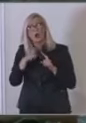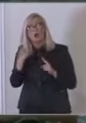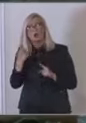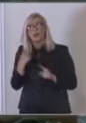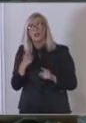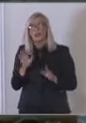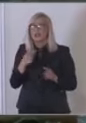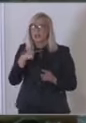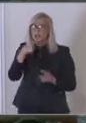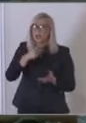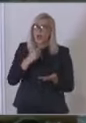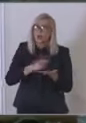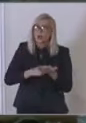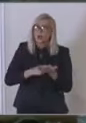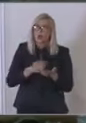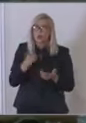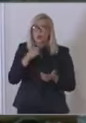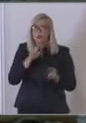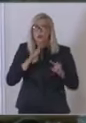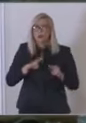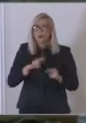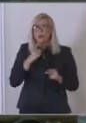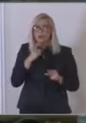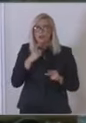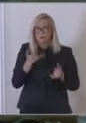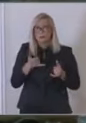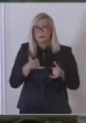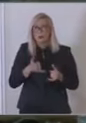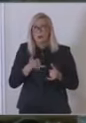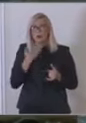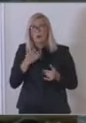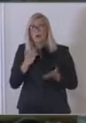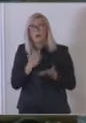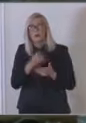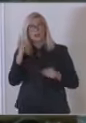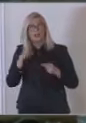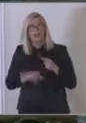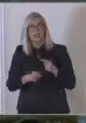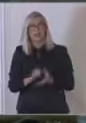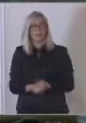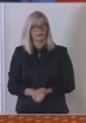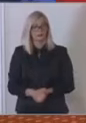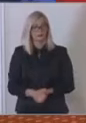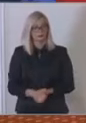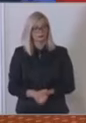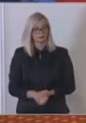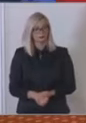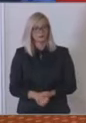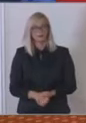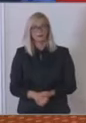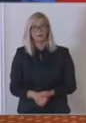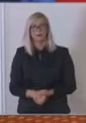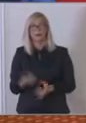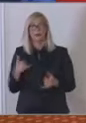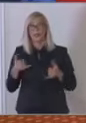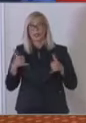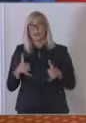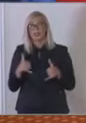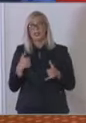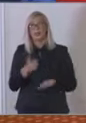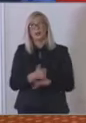përmendet ndonjë afat në të cilin do të mundet që kjo rrugë të mbaroj, sepse jemi shumë larg nga realizimi i saj.